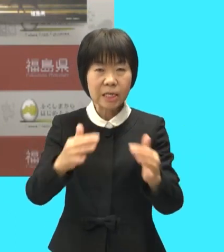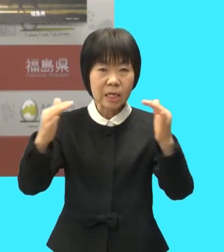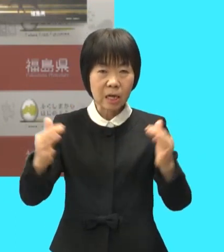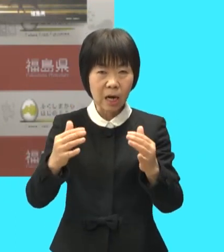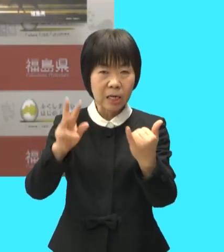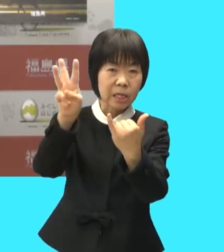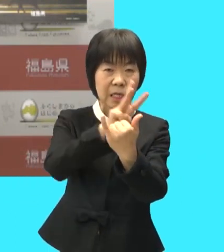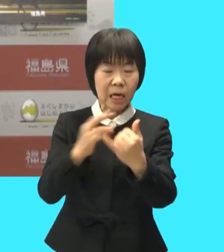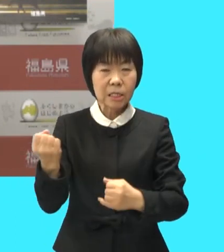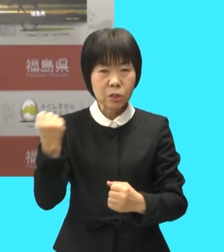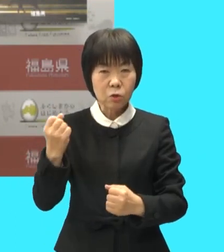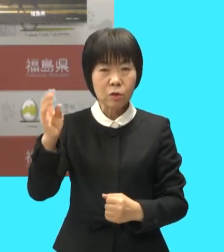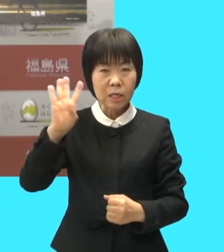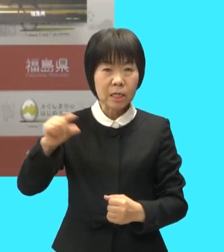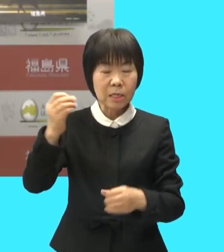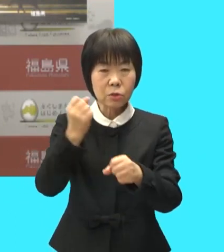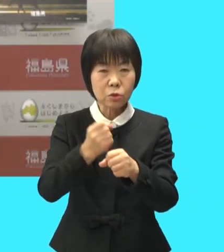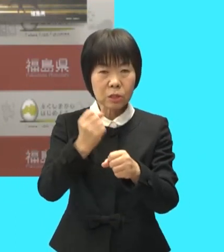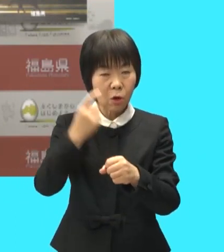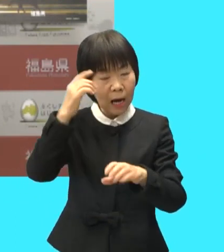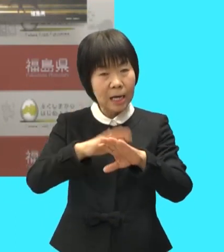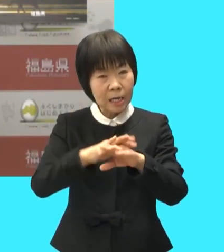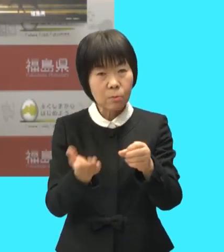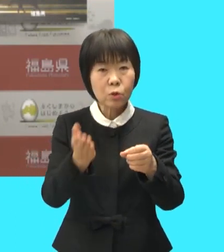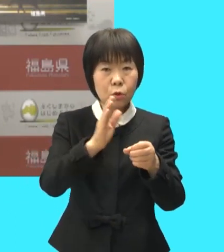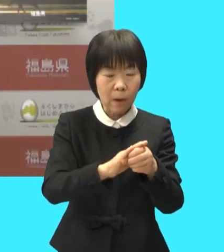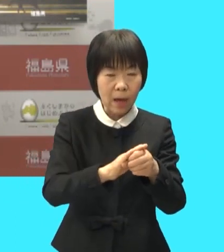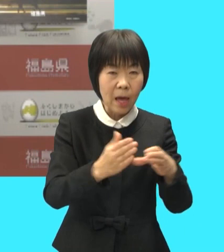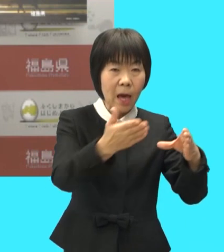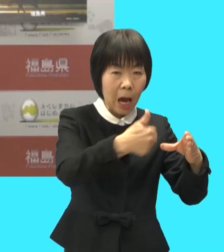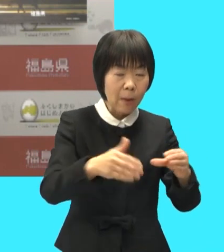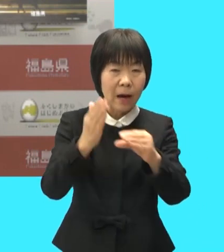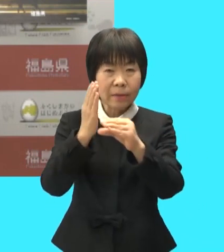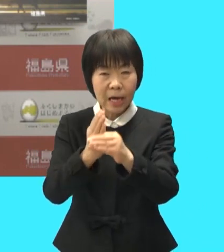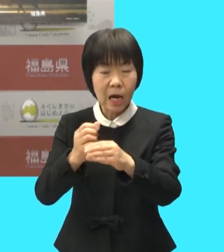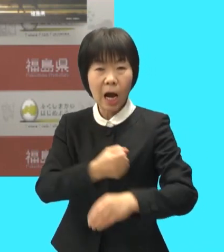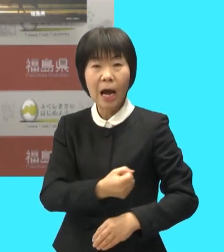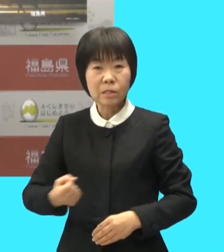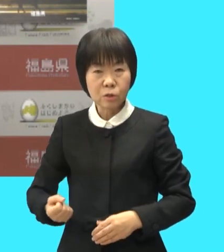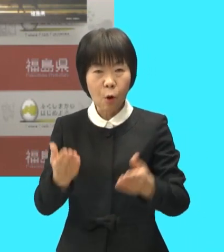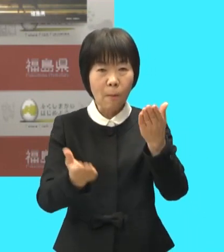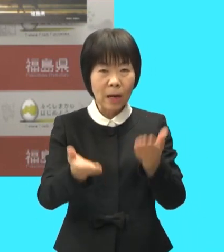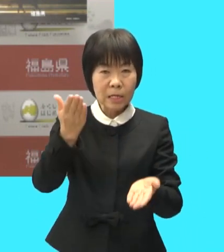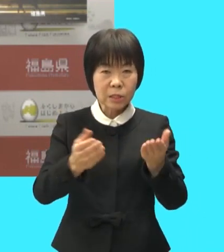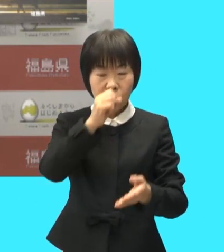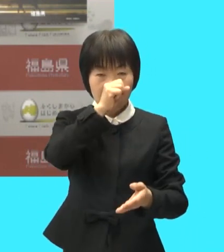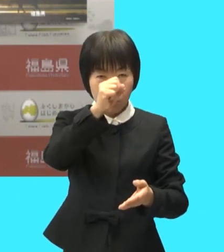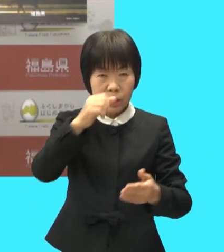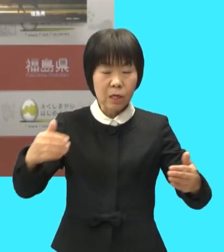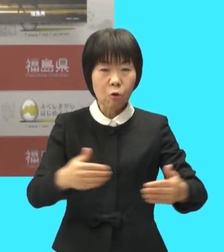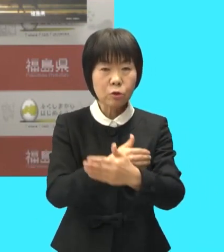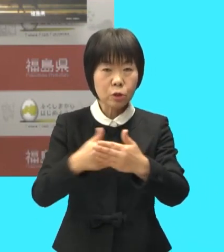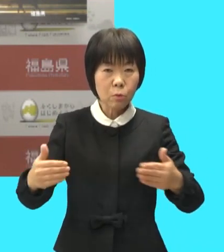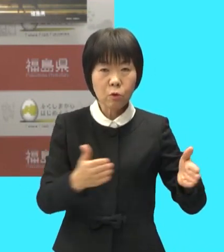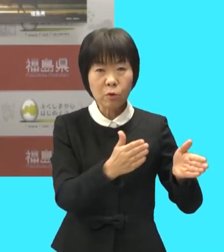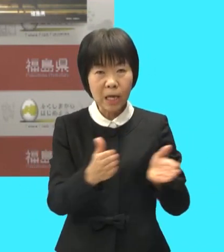害に強い県土づくりの視点も取り入れ、浜・中・会津のバランスが取れた交通網